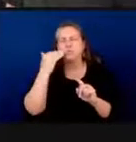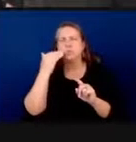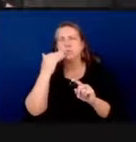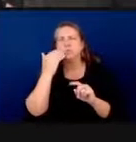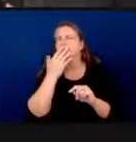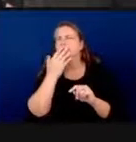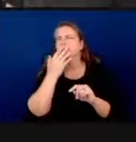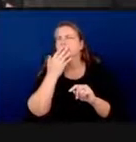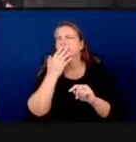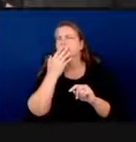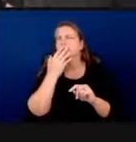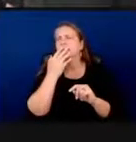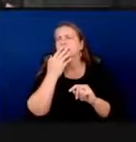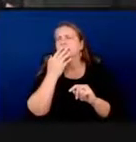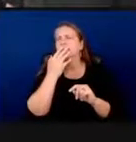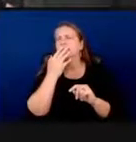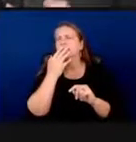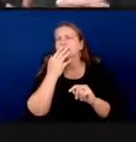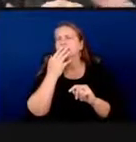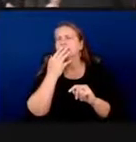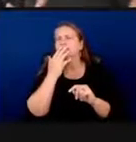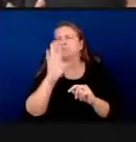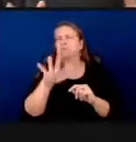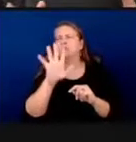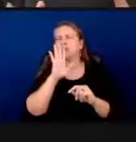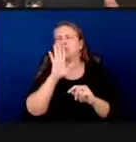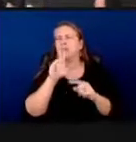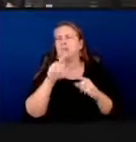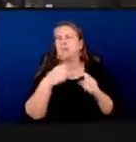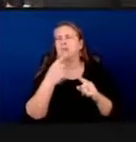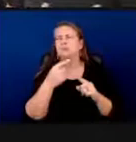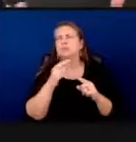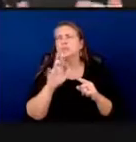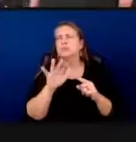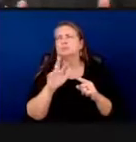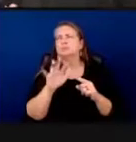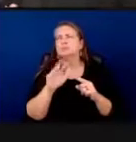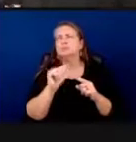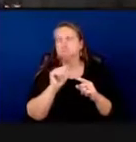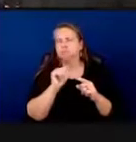tu moja. Ningependa kuuliza kuhusu